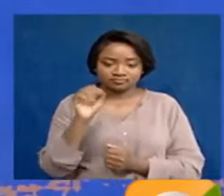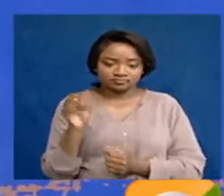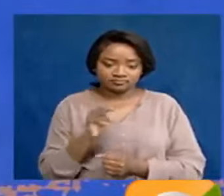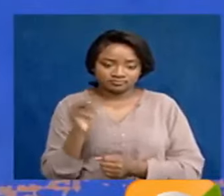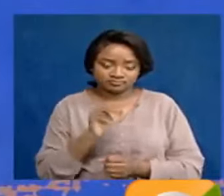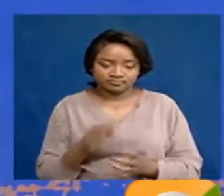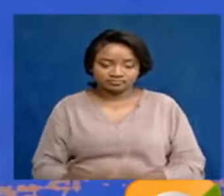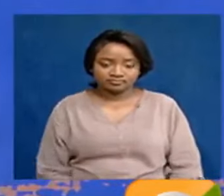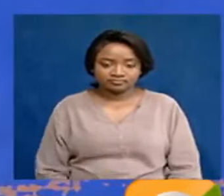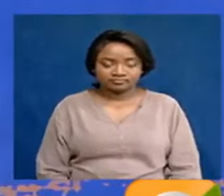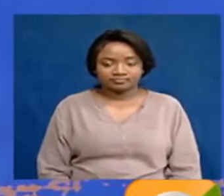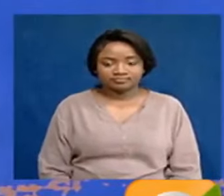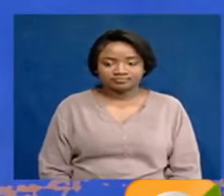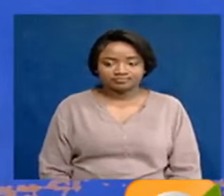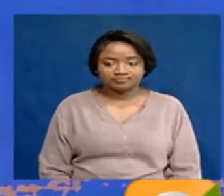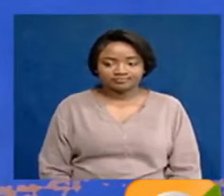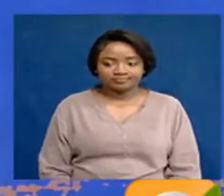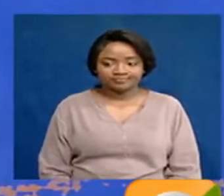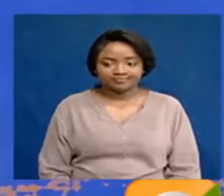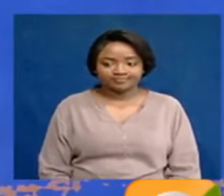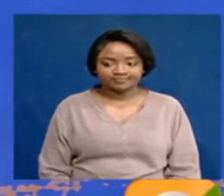Kucheza Shabiki